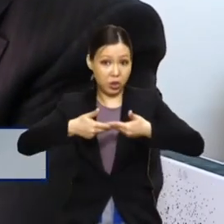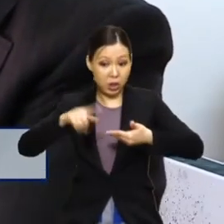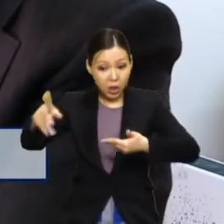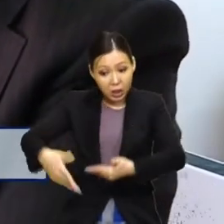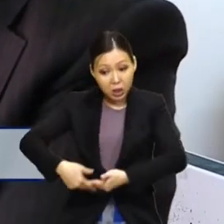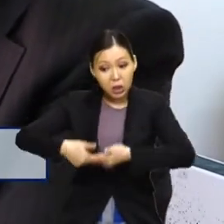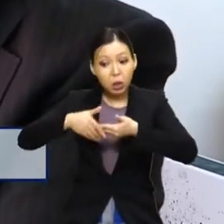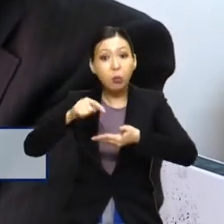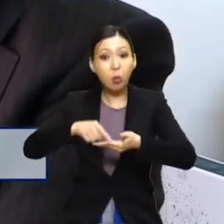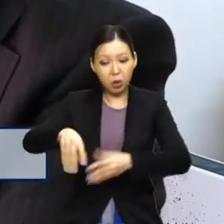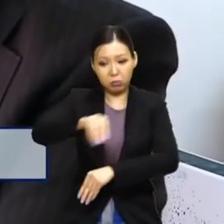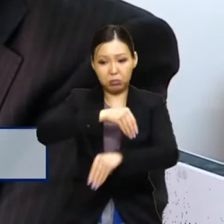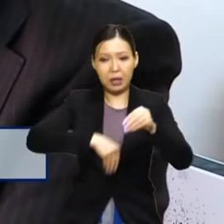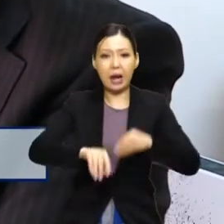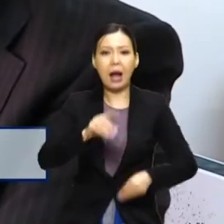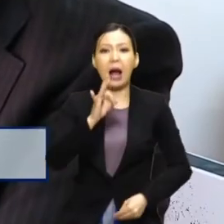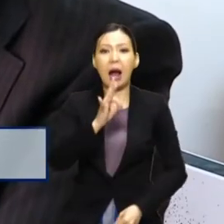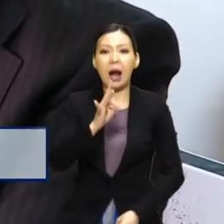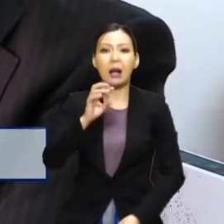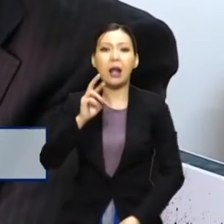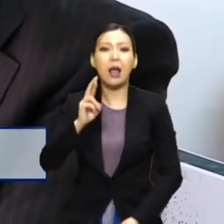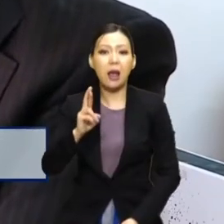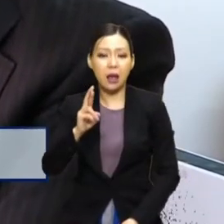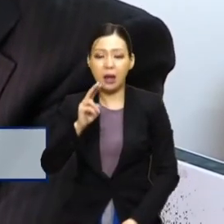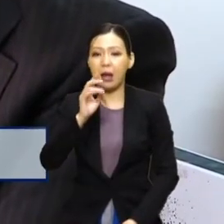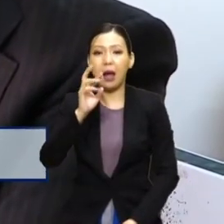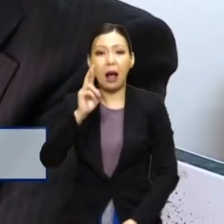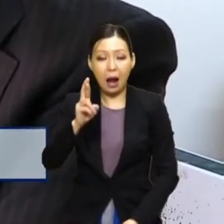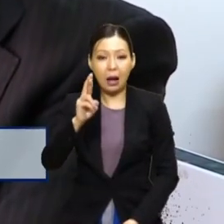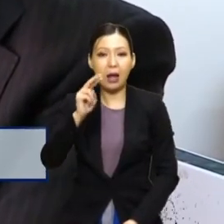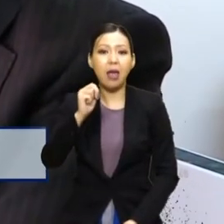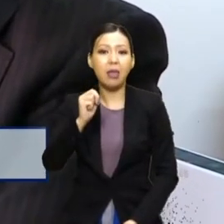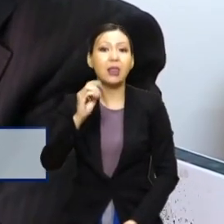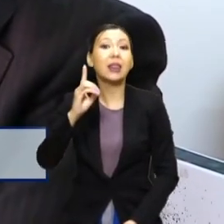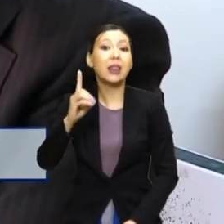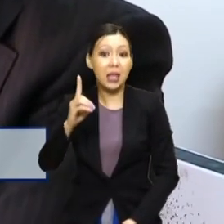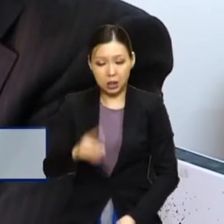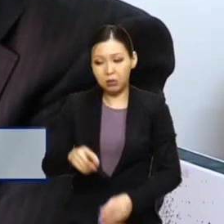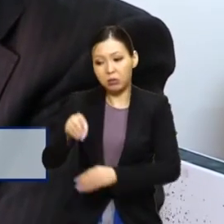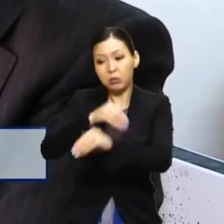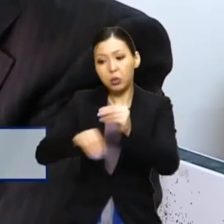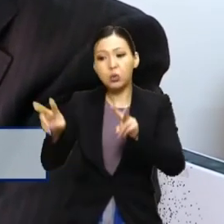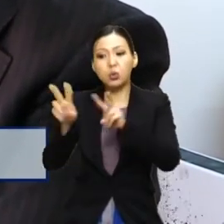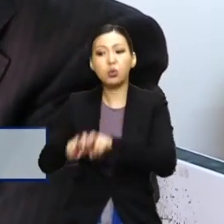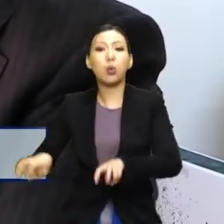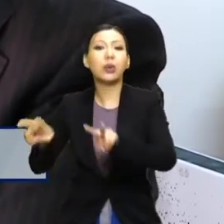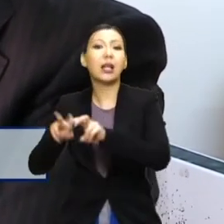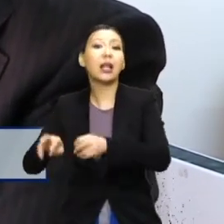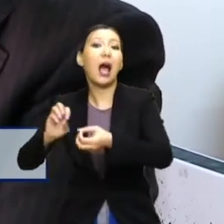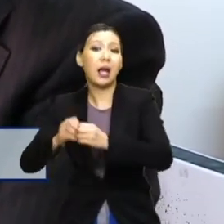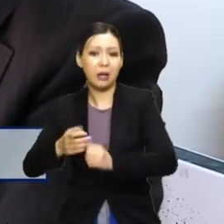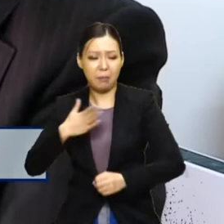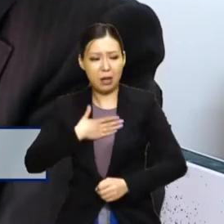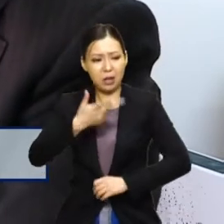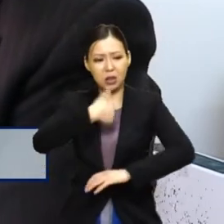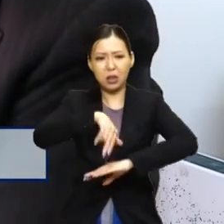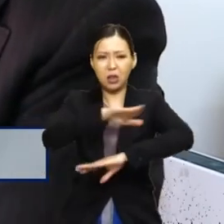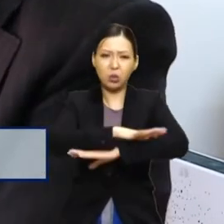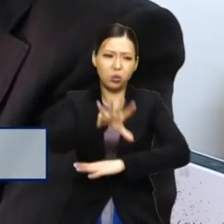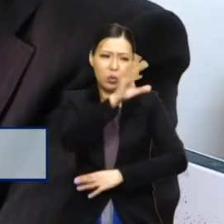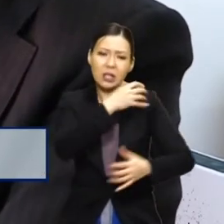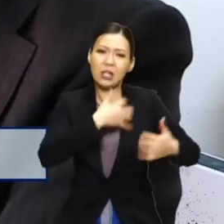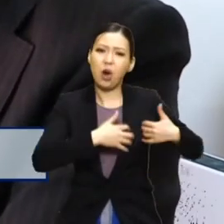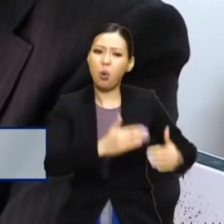дэмжлэгээрээ эргээд R&D буюу судалгаа хөгжүүлэлтэд дэмждэг энэ тогтолцоог л хэлж байгаа. Энийг бол манай их сургуулиуд яалтаа хөгжүүлэх ёстой.